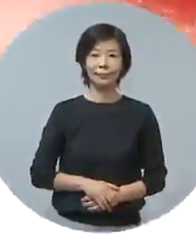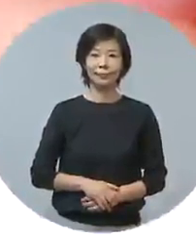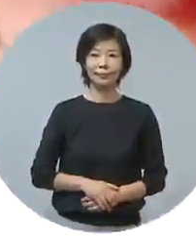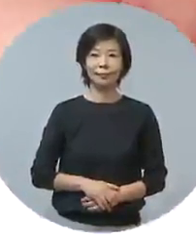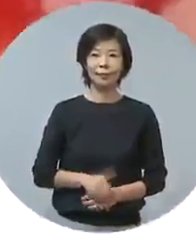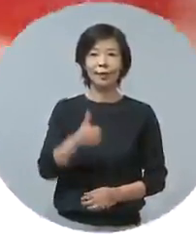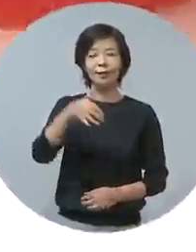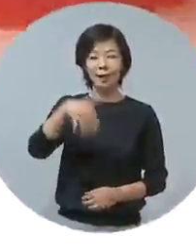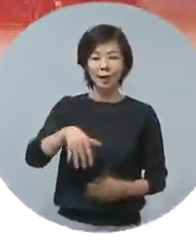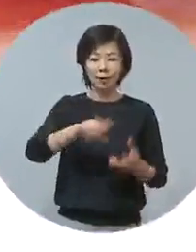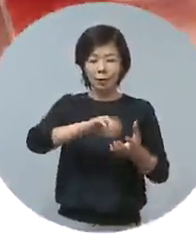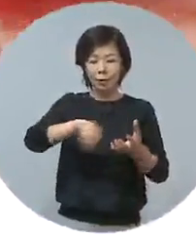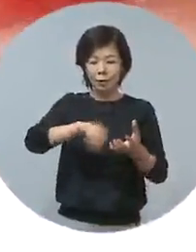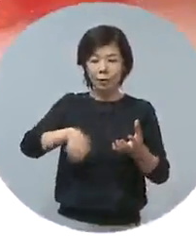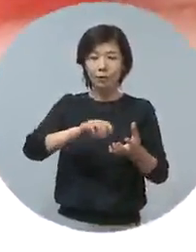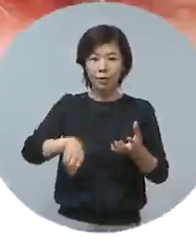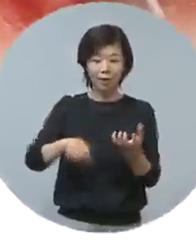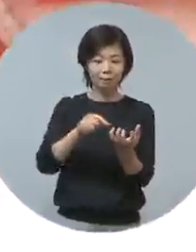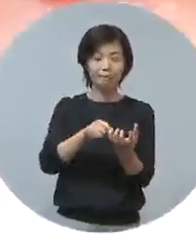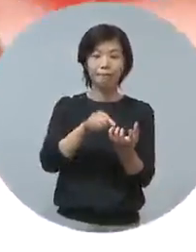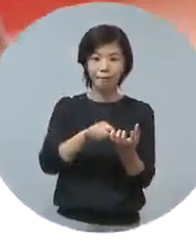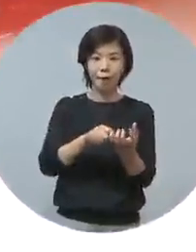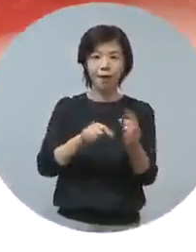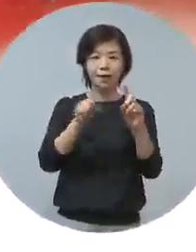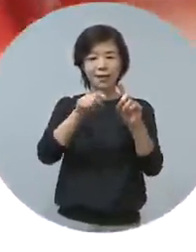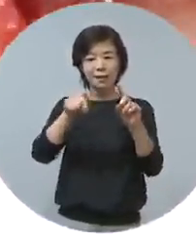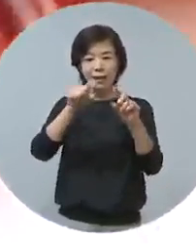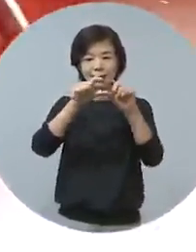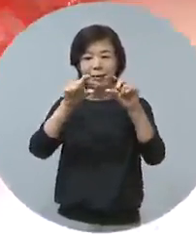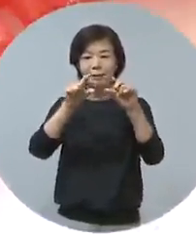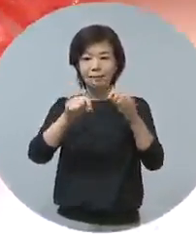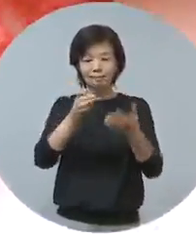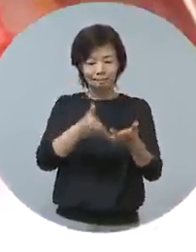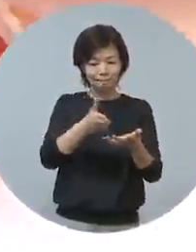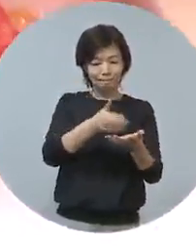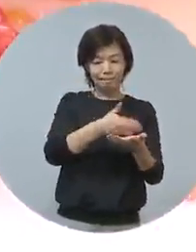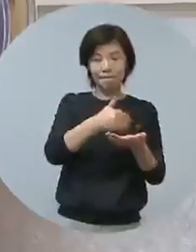種を取り除いたトマトは1センチ角に切り分けます。